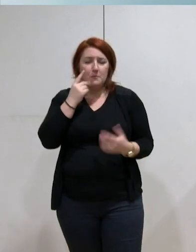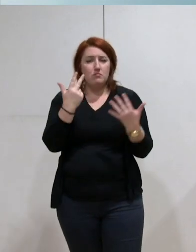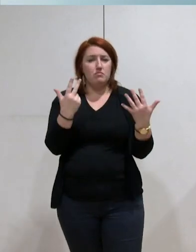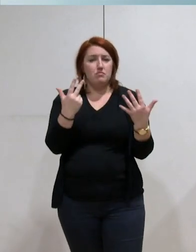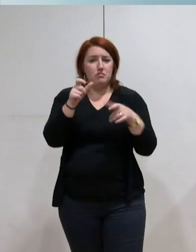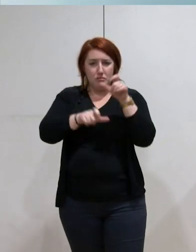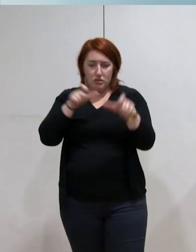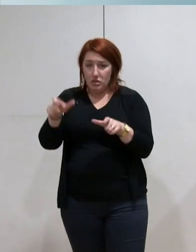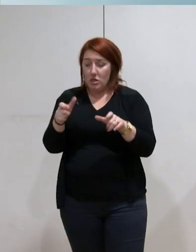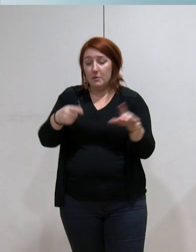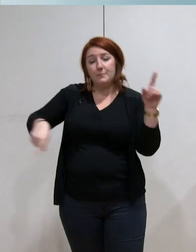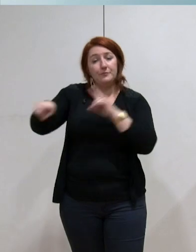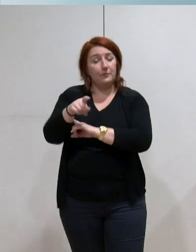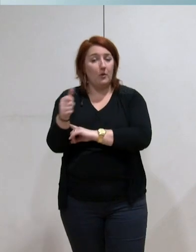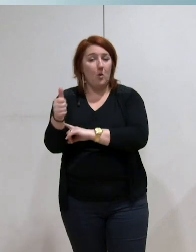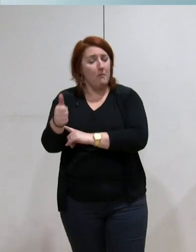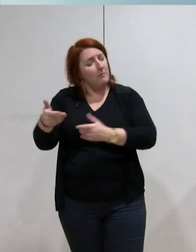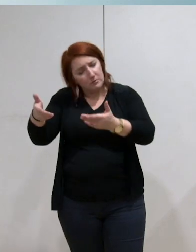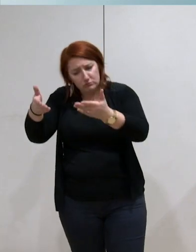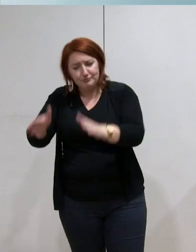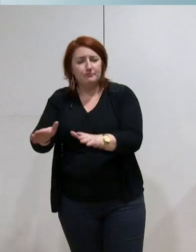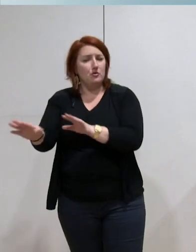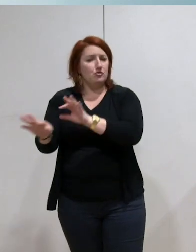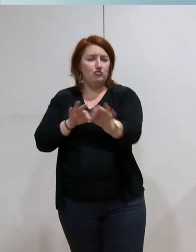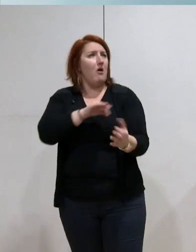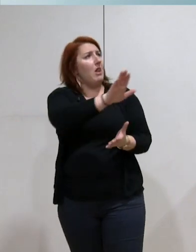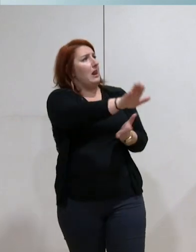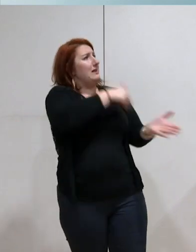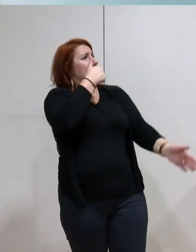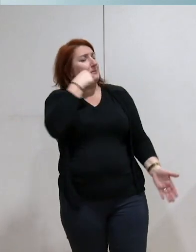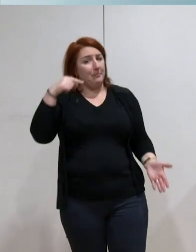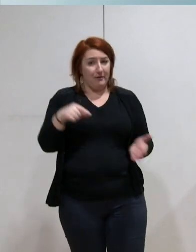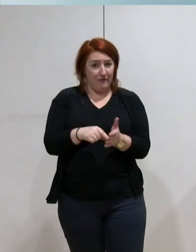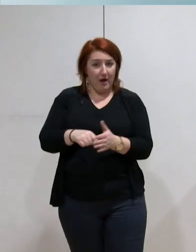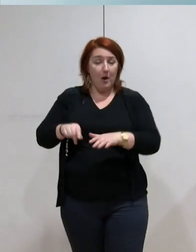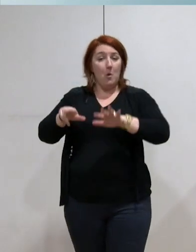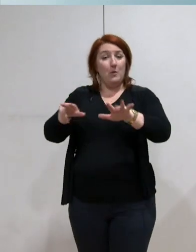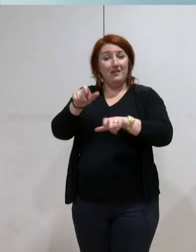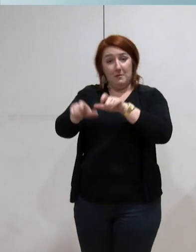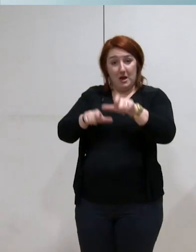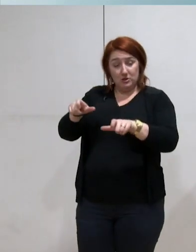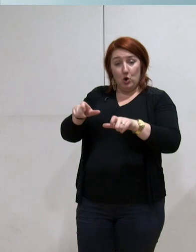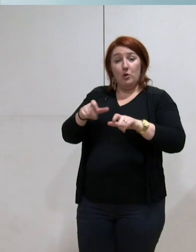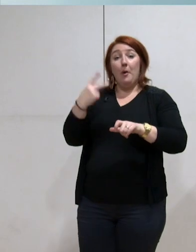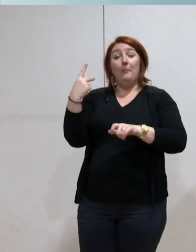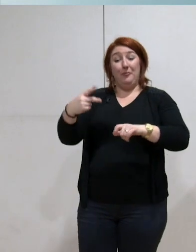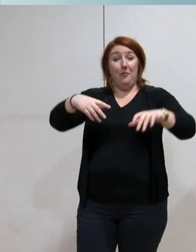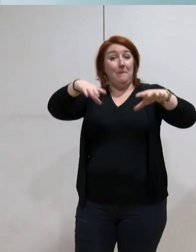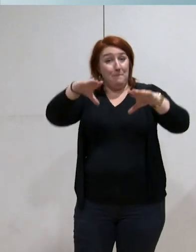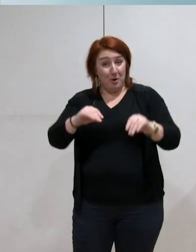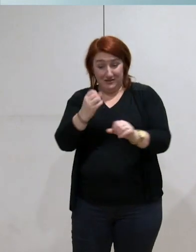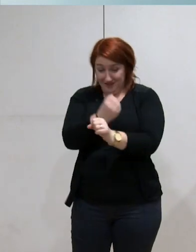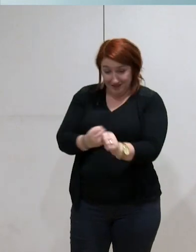qui ont effectivement fait le choix d'être licencié les huit postes seront bien